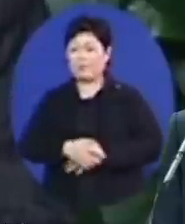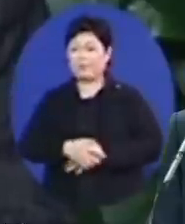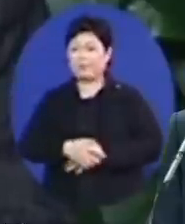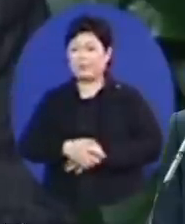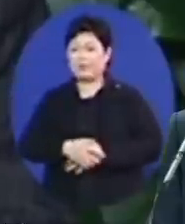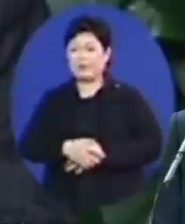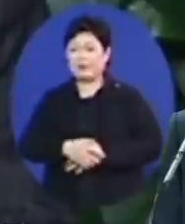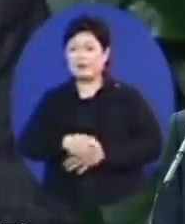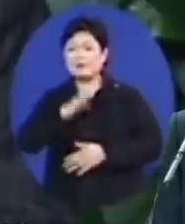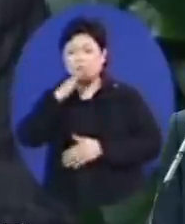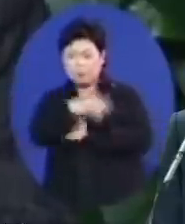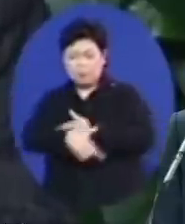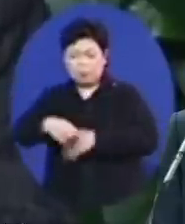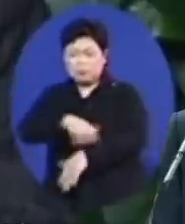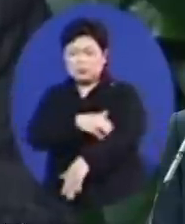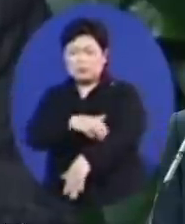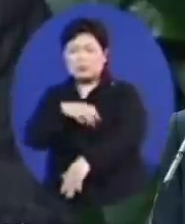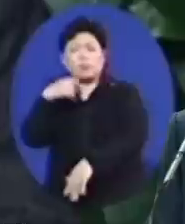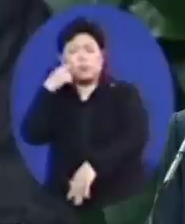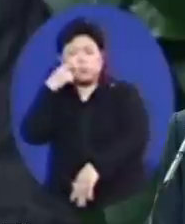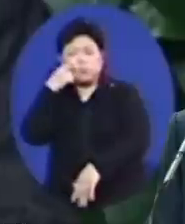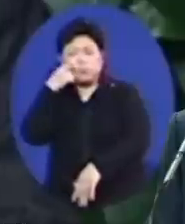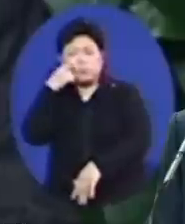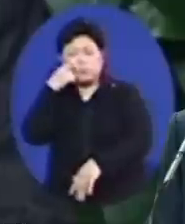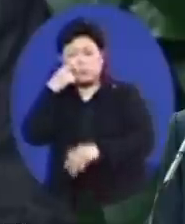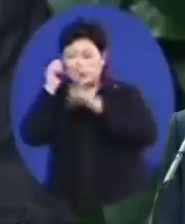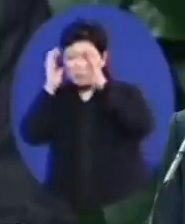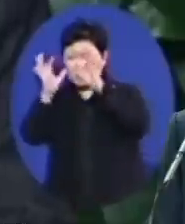전신을 사용하지 못하는 불구자들을 바라볼 때